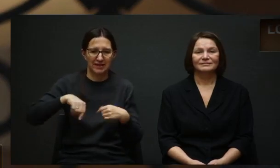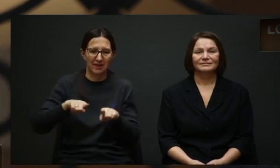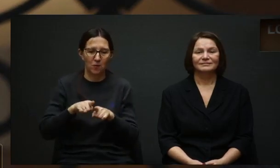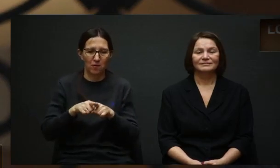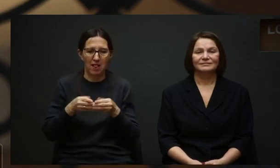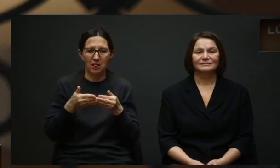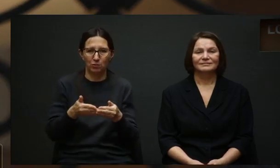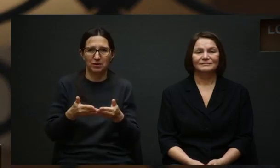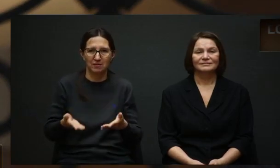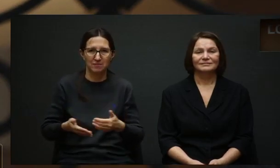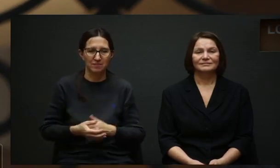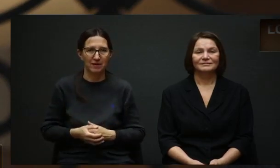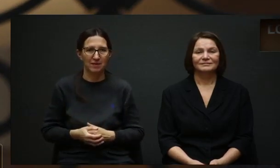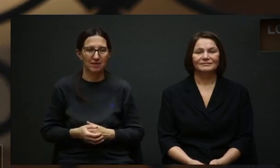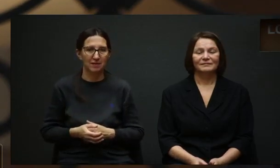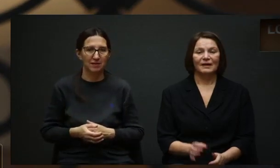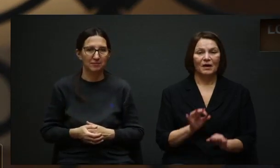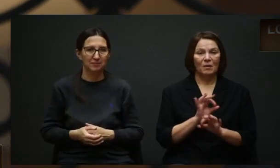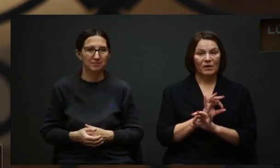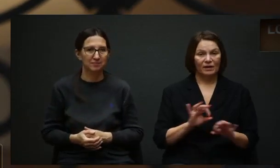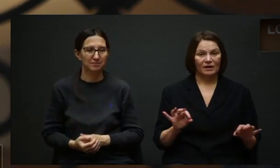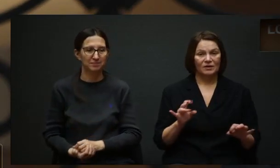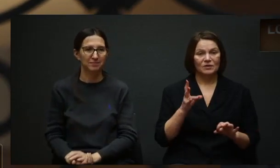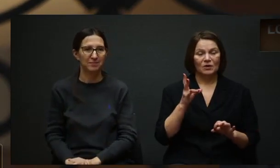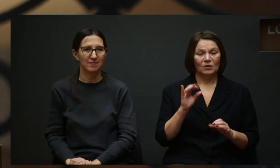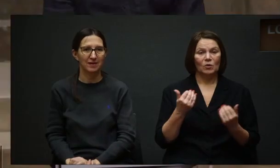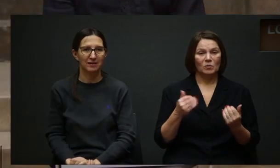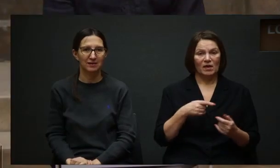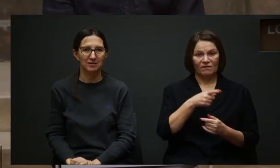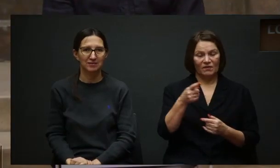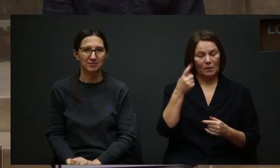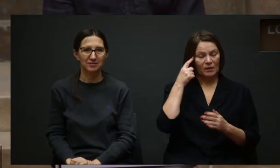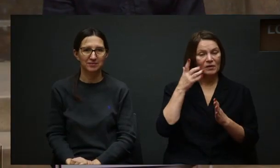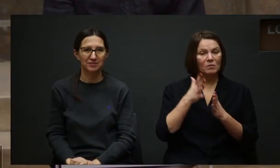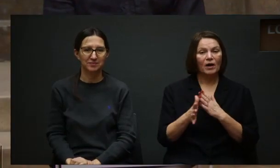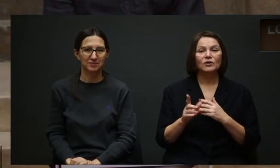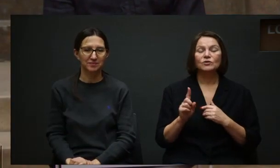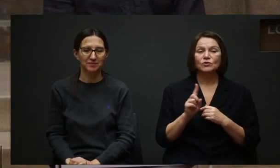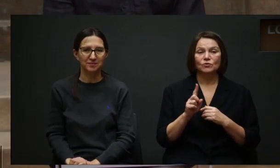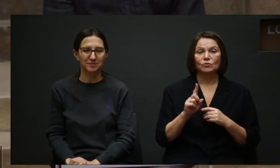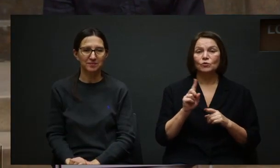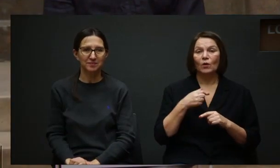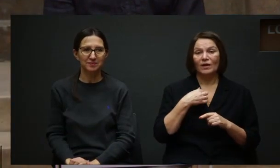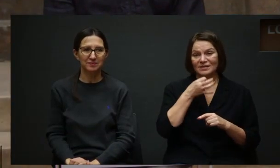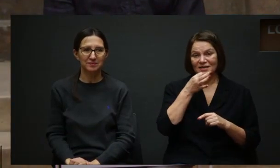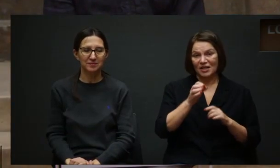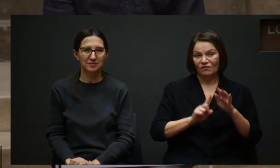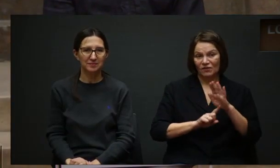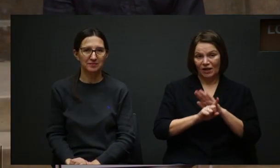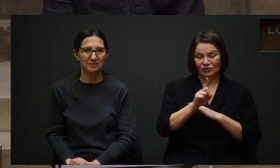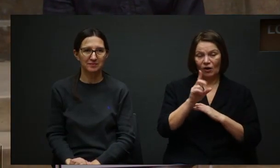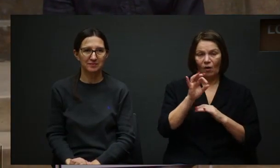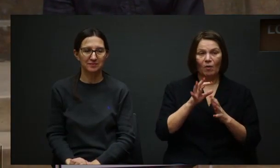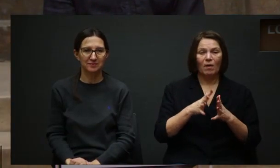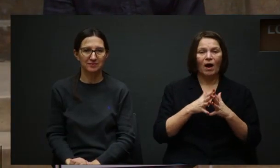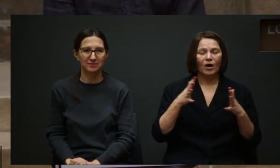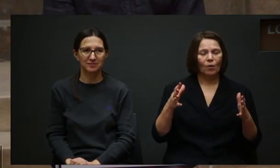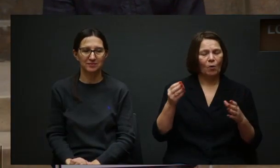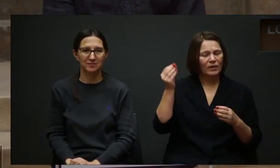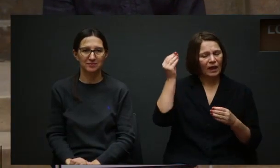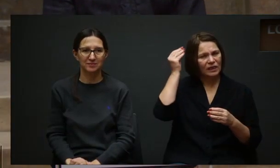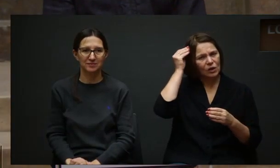лодке. Прекрасно, ну, теперь вы все понимаете, что то, что я сказала вначале про огромный